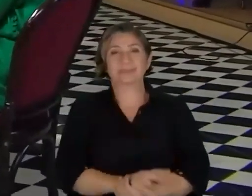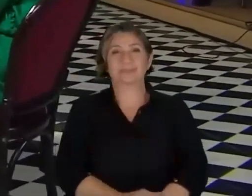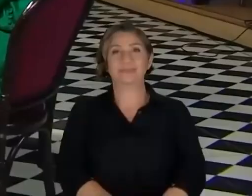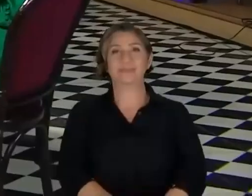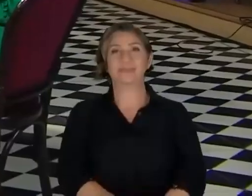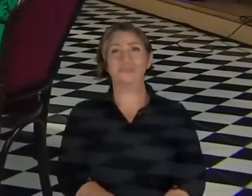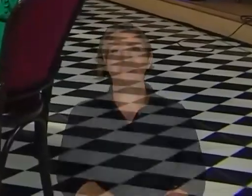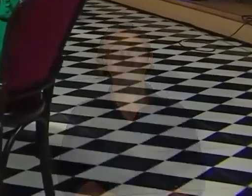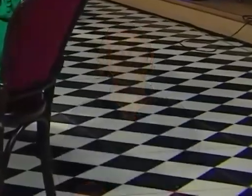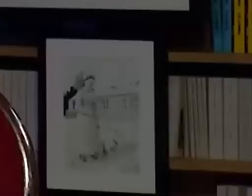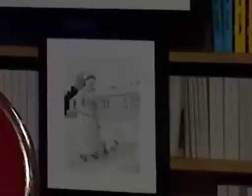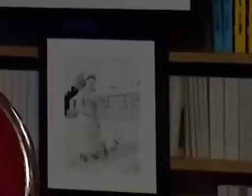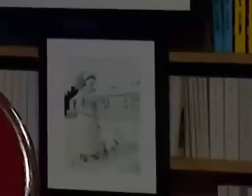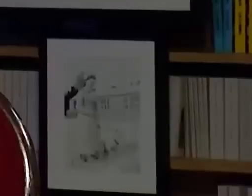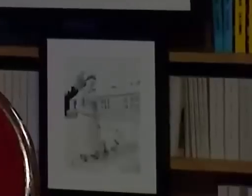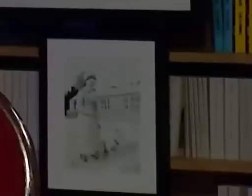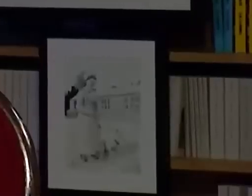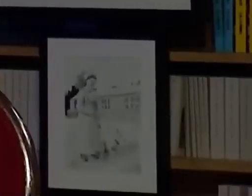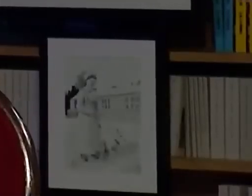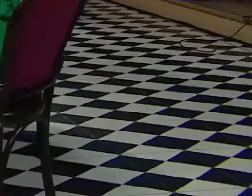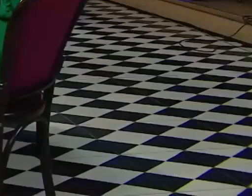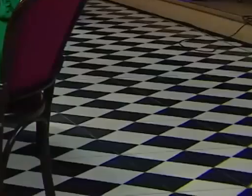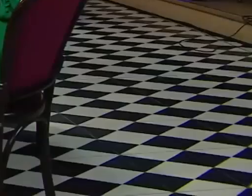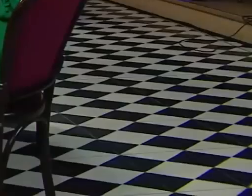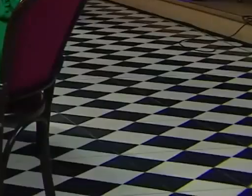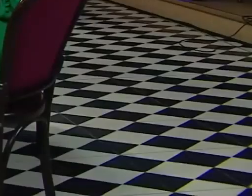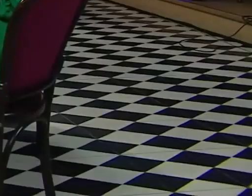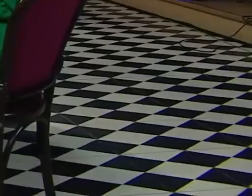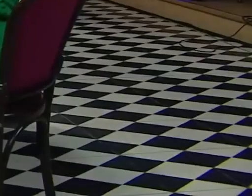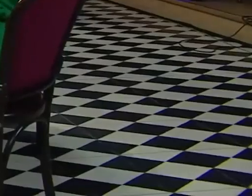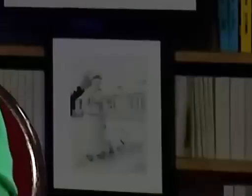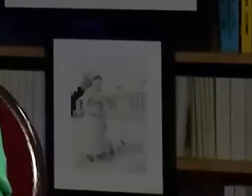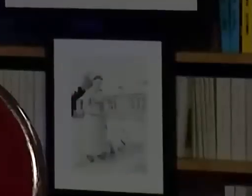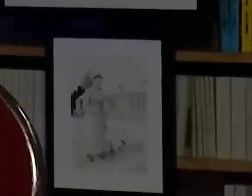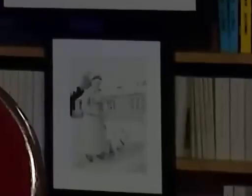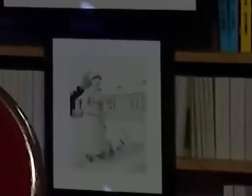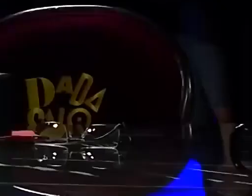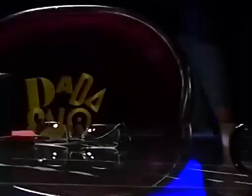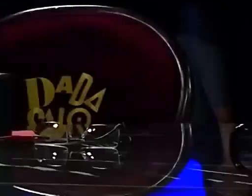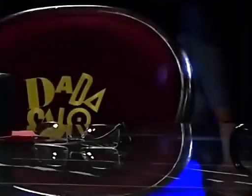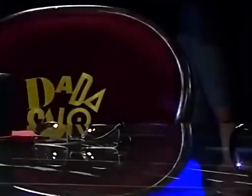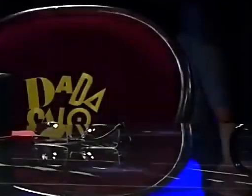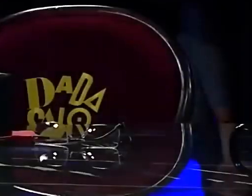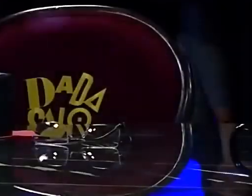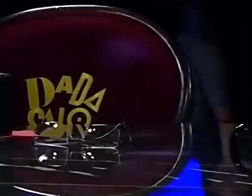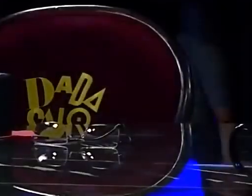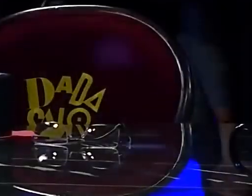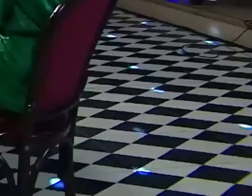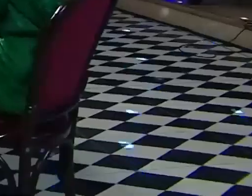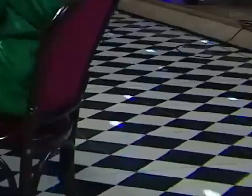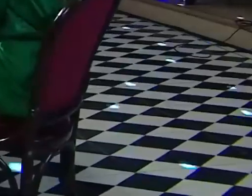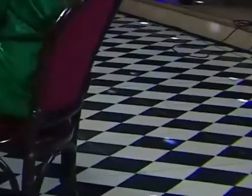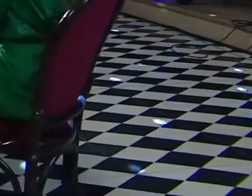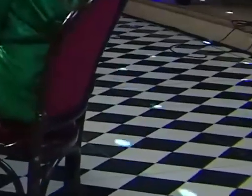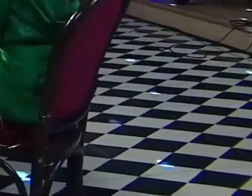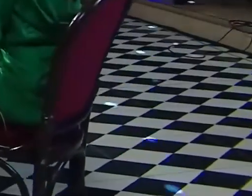Alice for the way you look. Sen biraz benim yerime girip sen sırıtır mısın? Alice for the only one